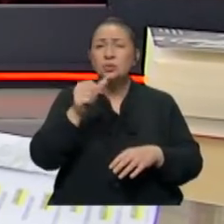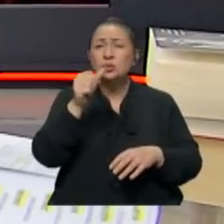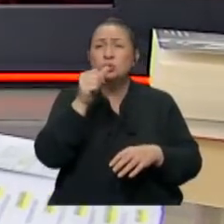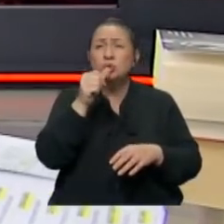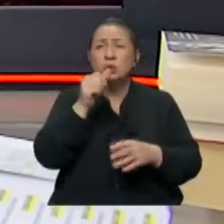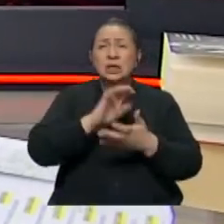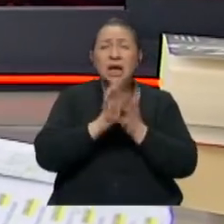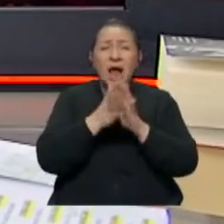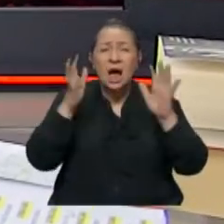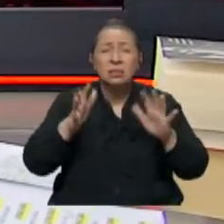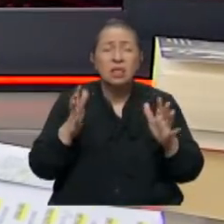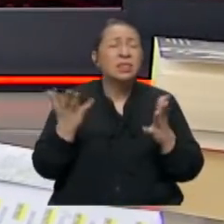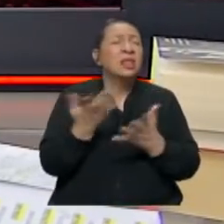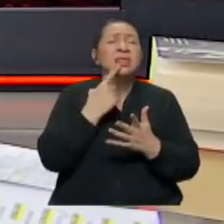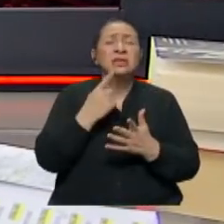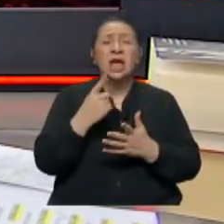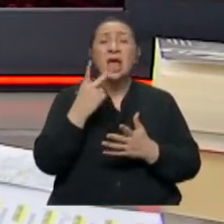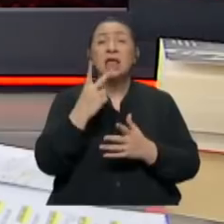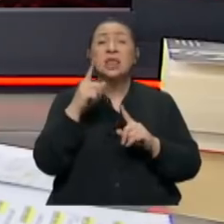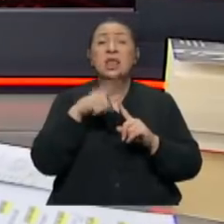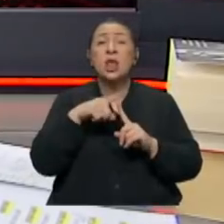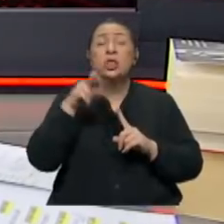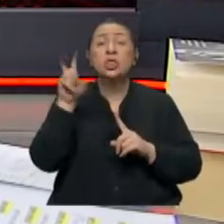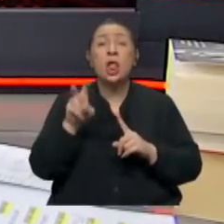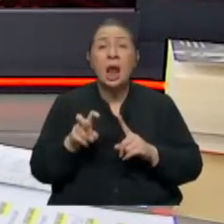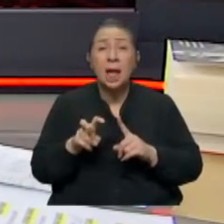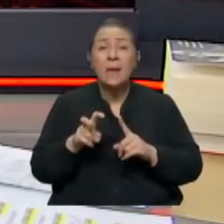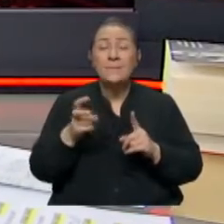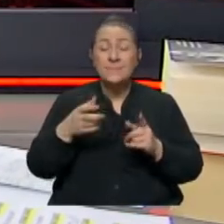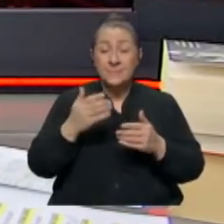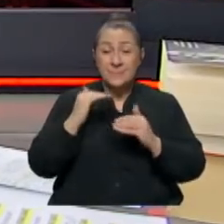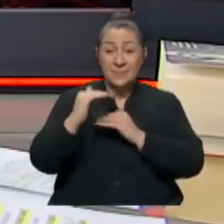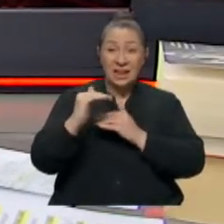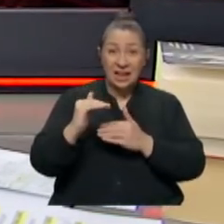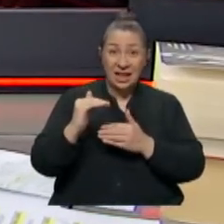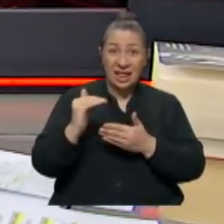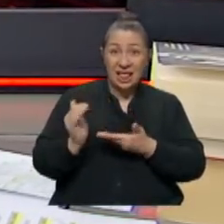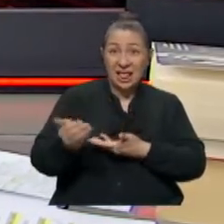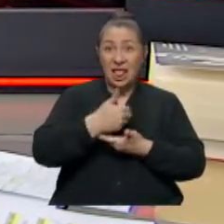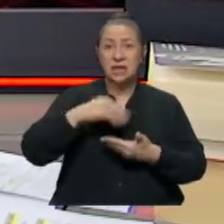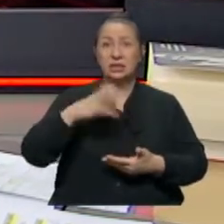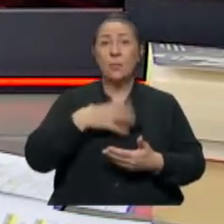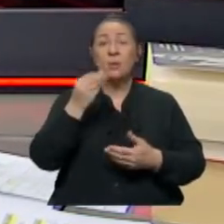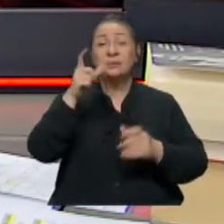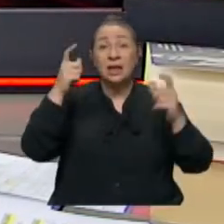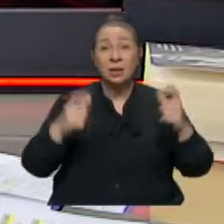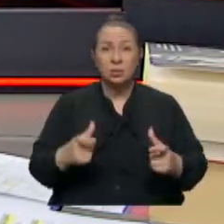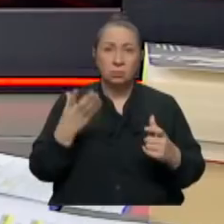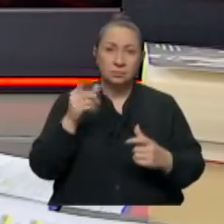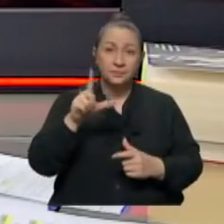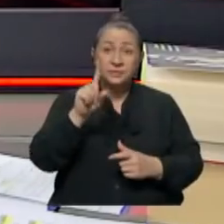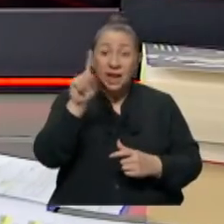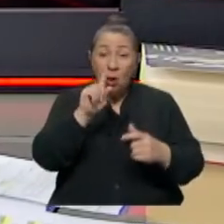içinde kar altında nasıl derseniz değil 2 trilyon dolarlık milli gelire sahip olması gereken bir ülkedir da